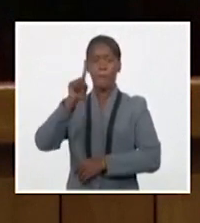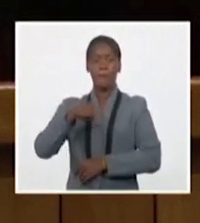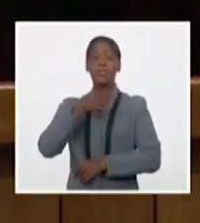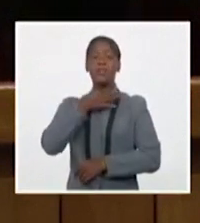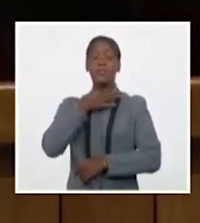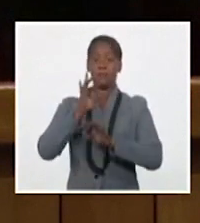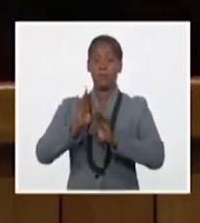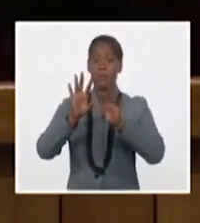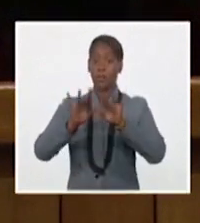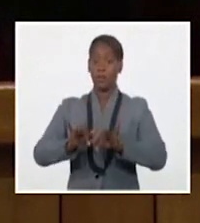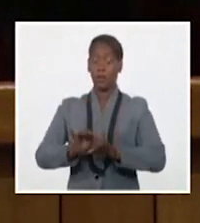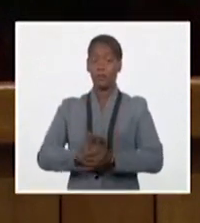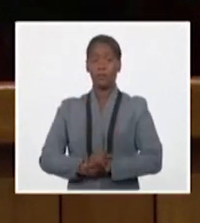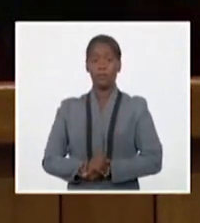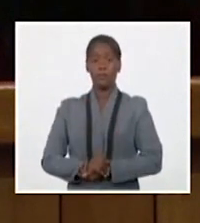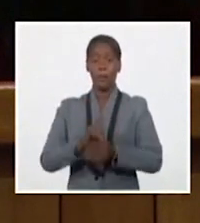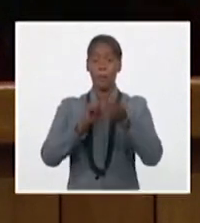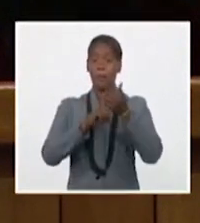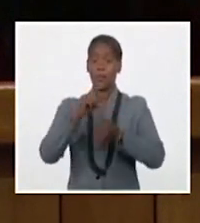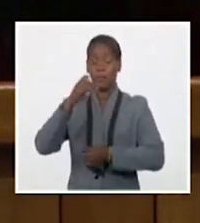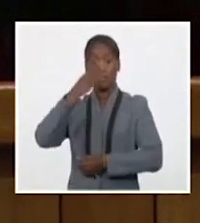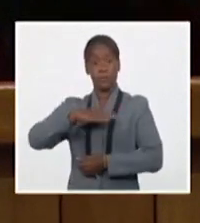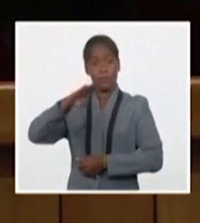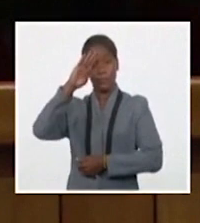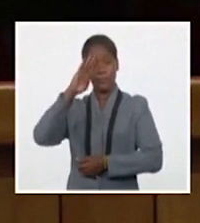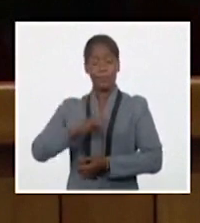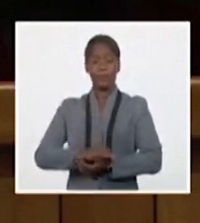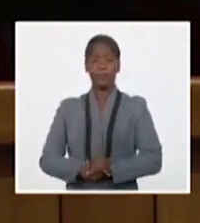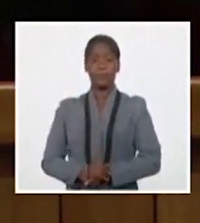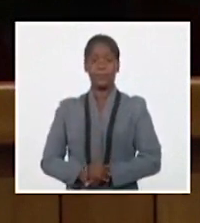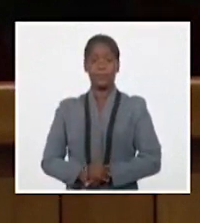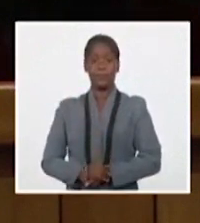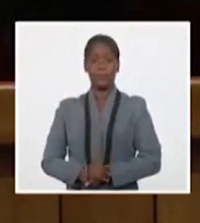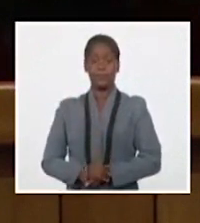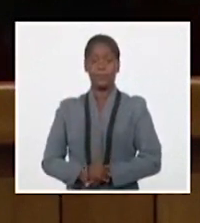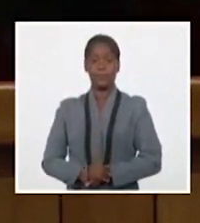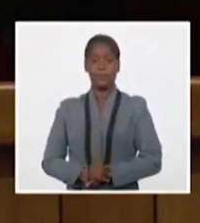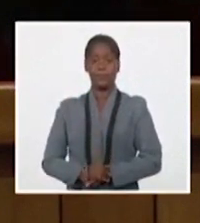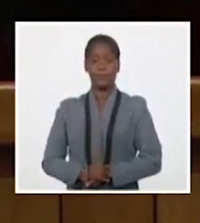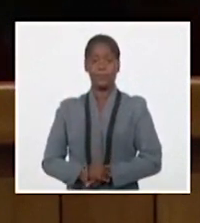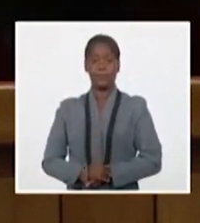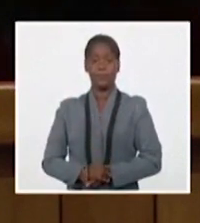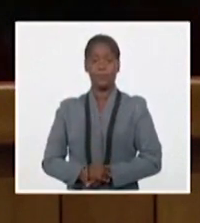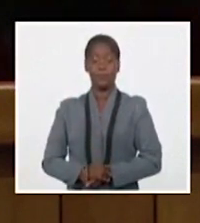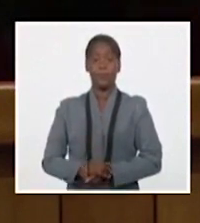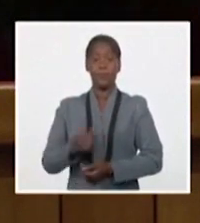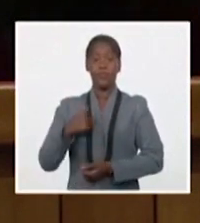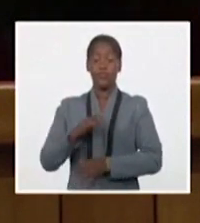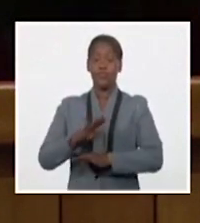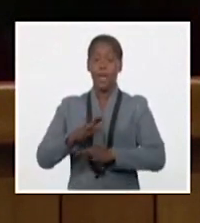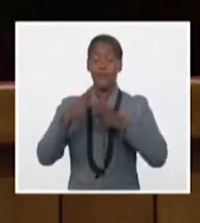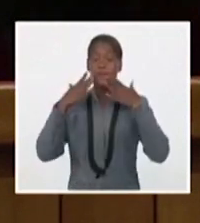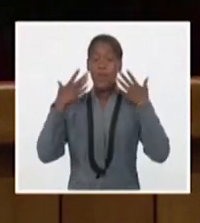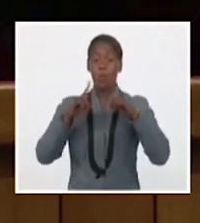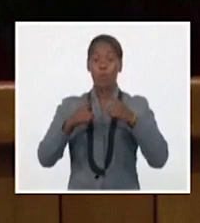per quanto mi riguarda il mio compito di primo segretario del comitato centrale del partito comunista di cuba si conclude con la soddisfazione